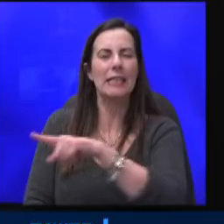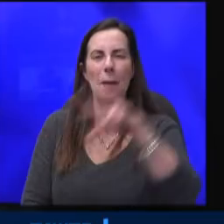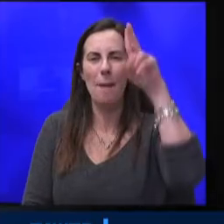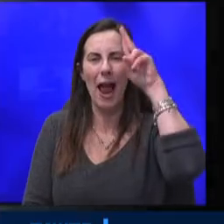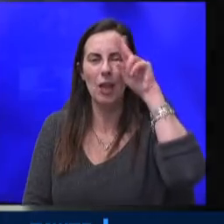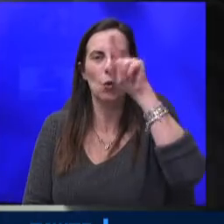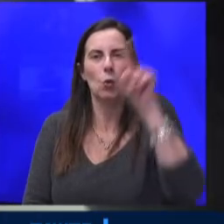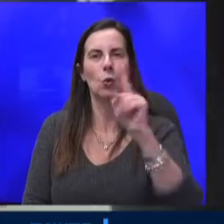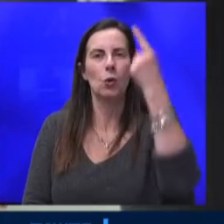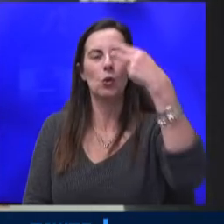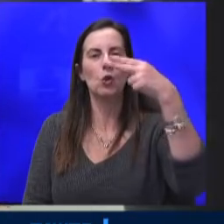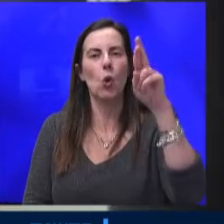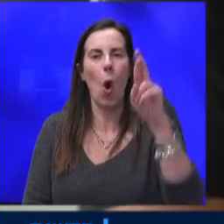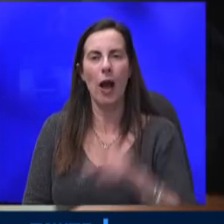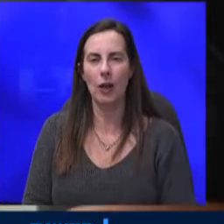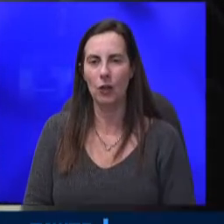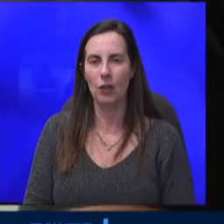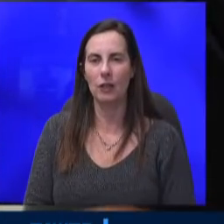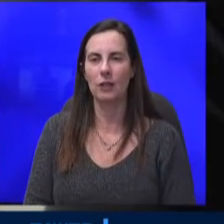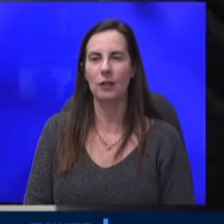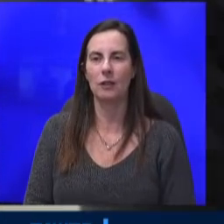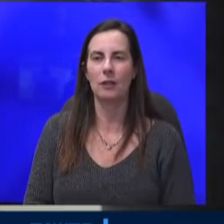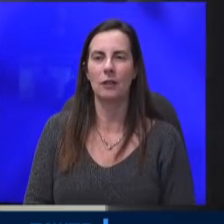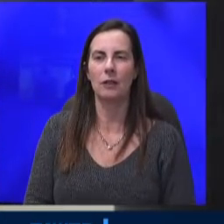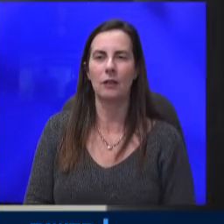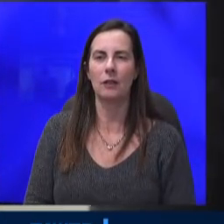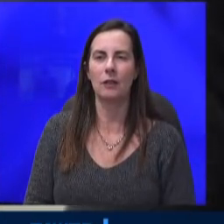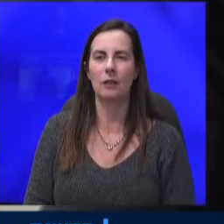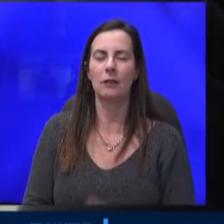חבר הכנסת מיקי זוהר? עשו עליכם סיבוב פוליטי.